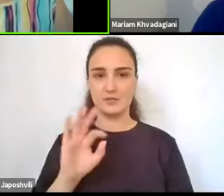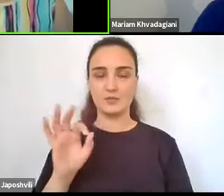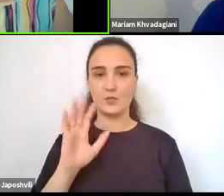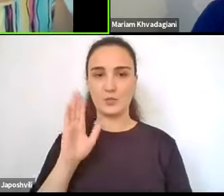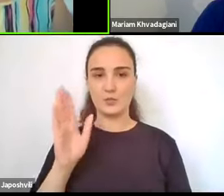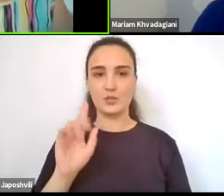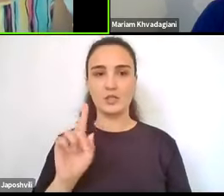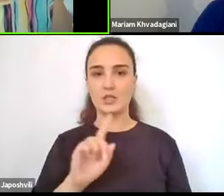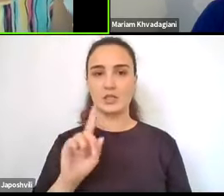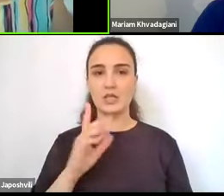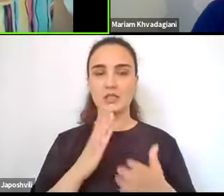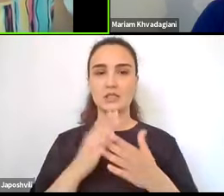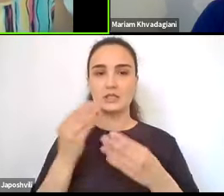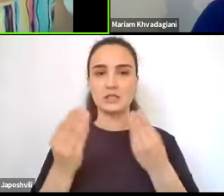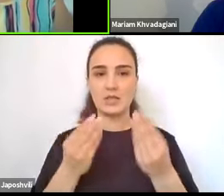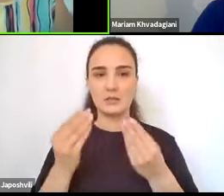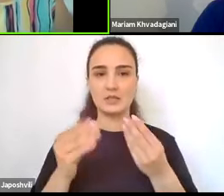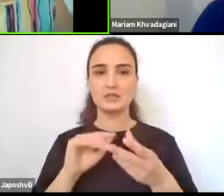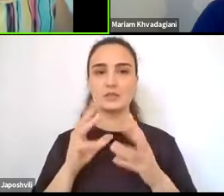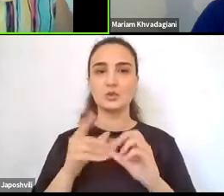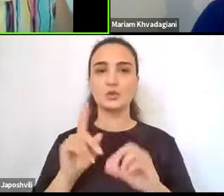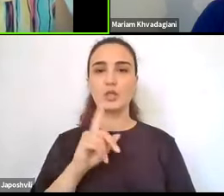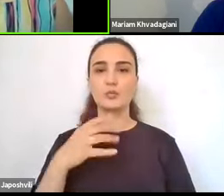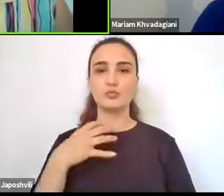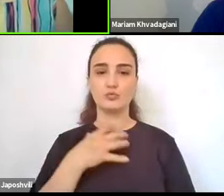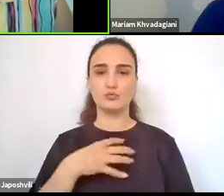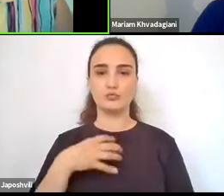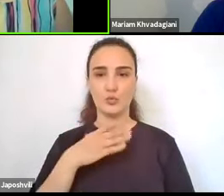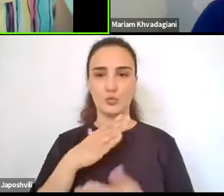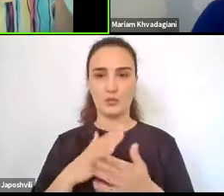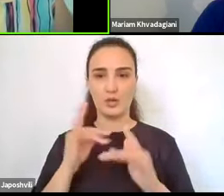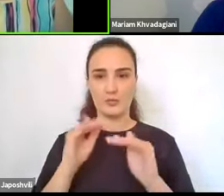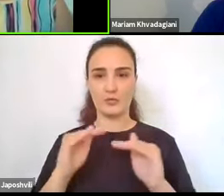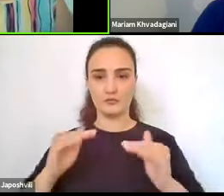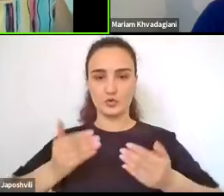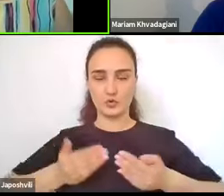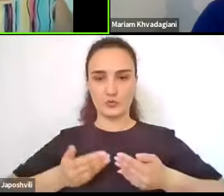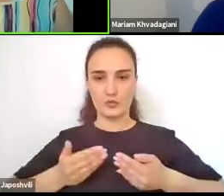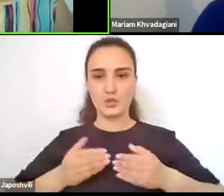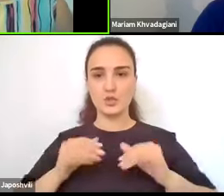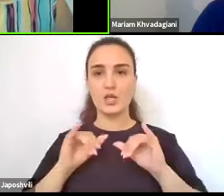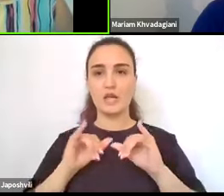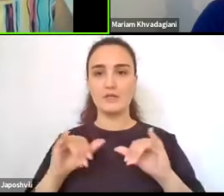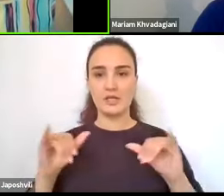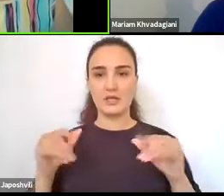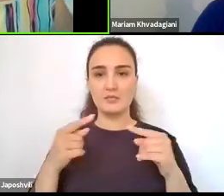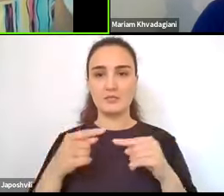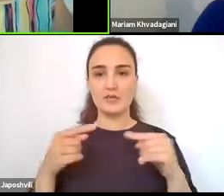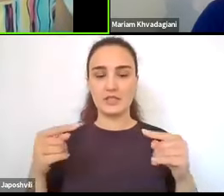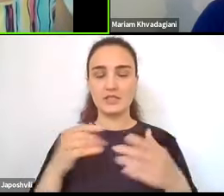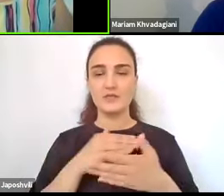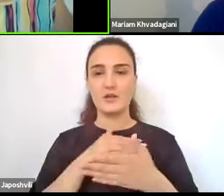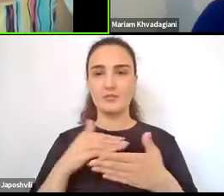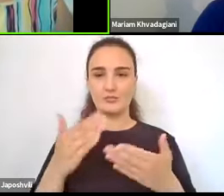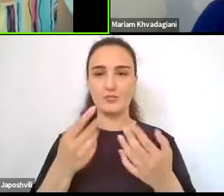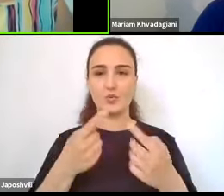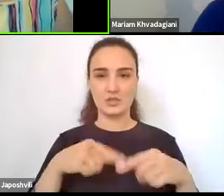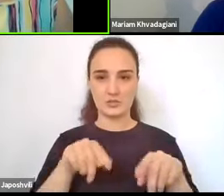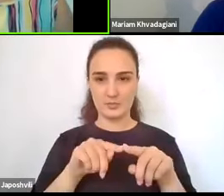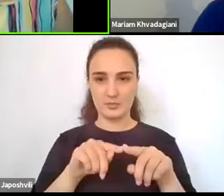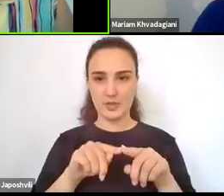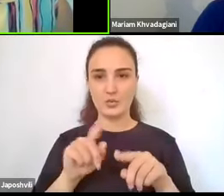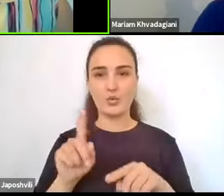იმაზე, რა არის თამაში, საერთოდ რა მნიშვნელობა აქვს ბავშვის ცხოვრებაში, ბავშვის განვითარების სხვადასხვა სფეროსთვის, რა და რა სახის